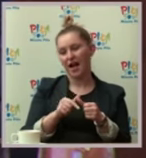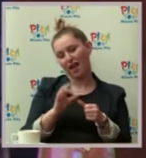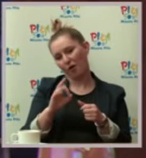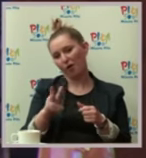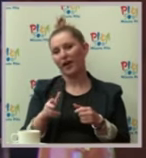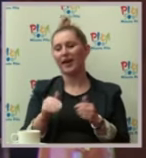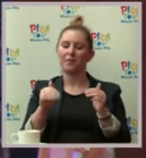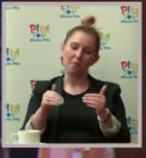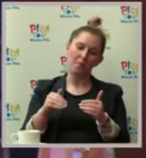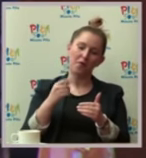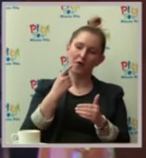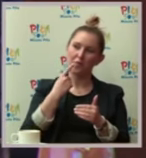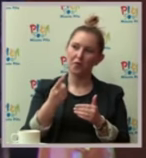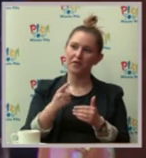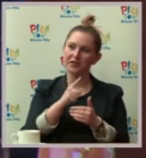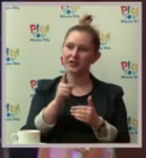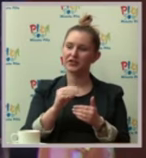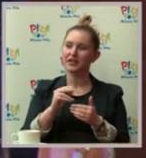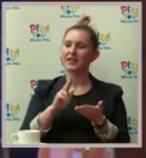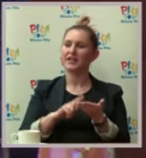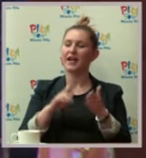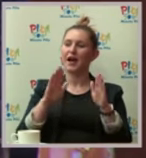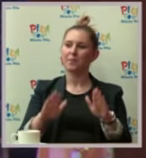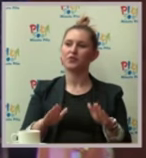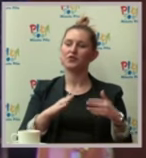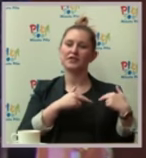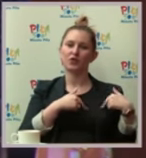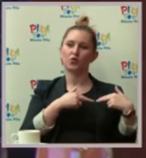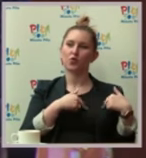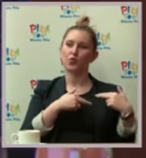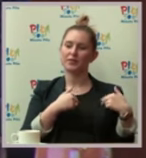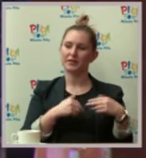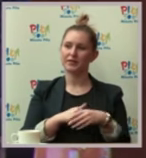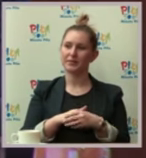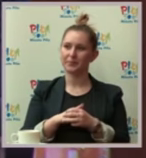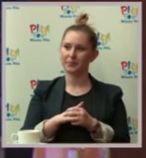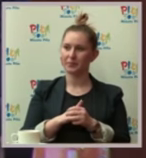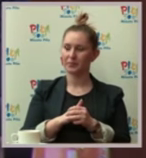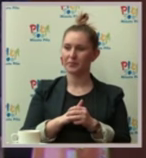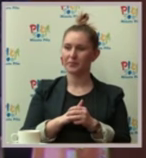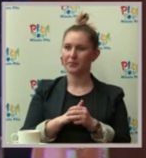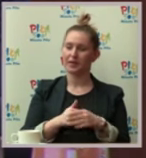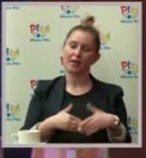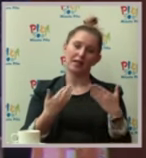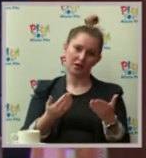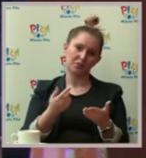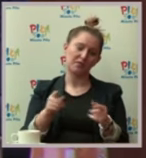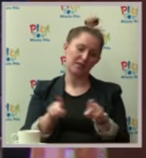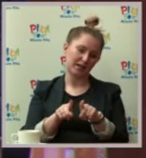Analizując, my podczas posiedzenia Komisji Gospodarki Miejskiej analizowaliśmy ten projekt uchwały i go zaakceptowaliśmy